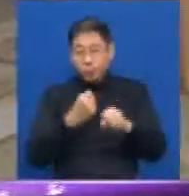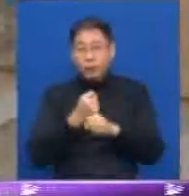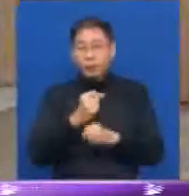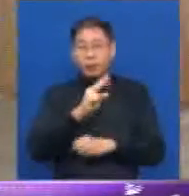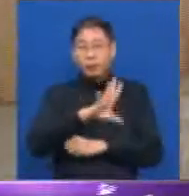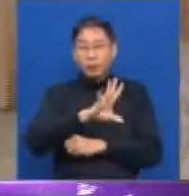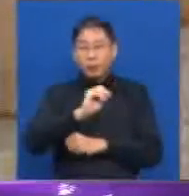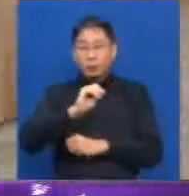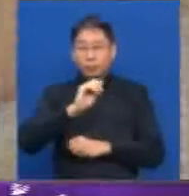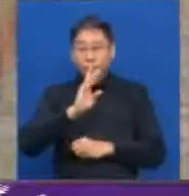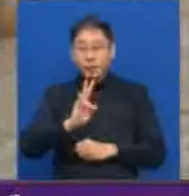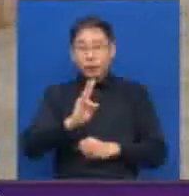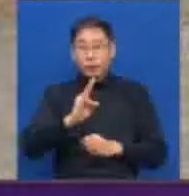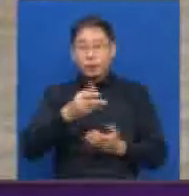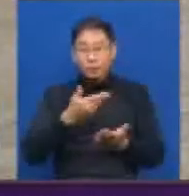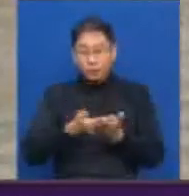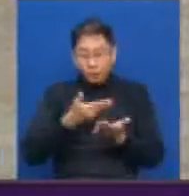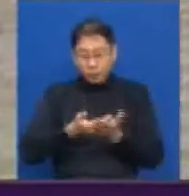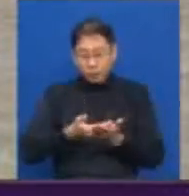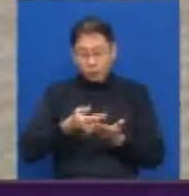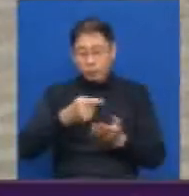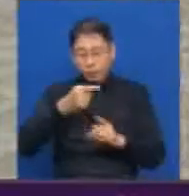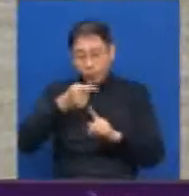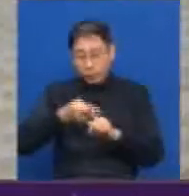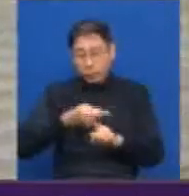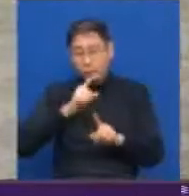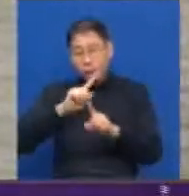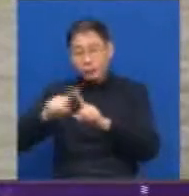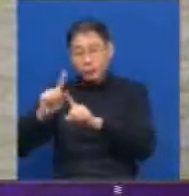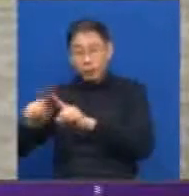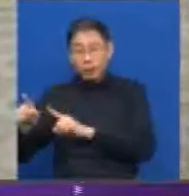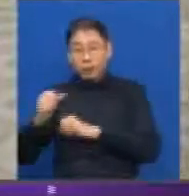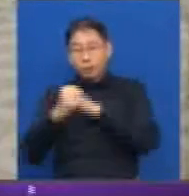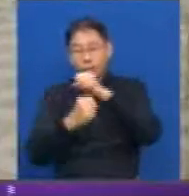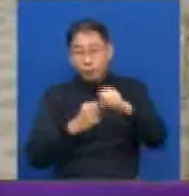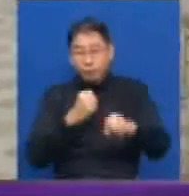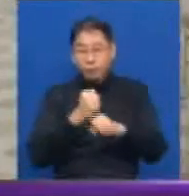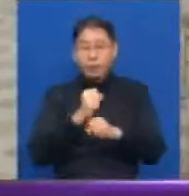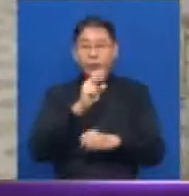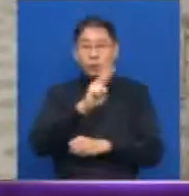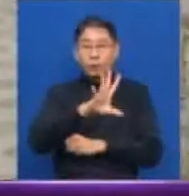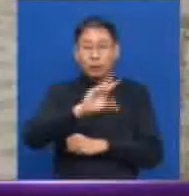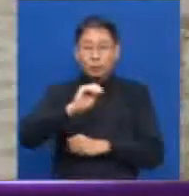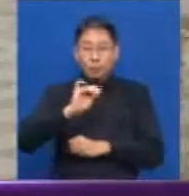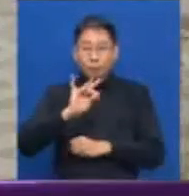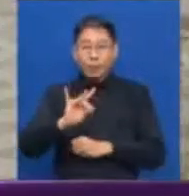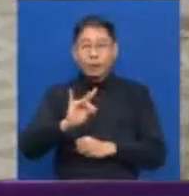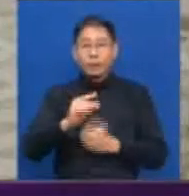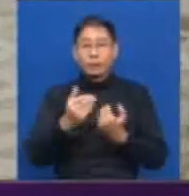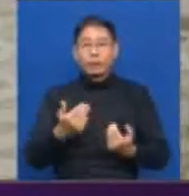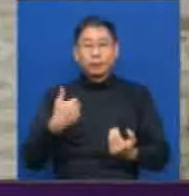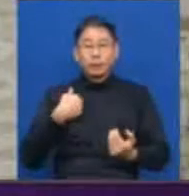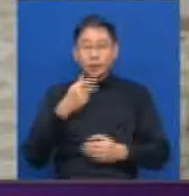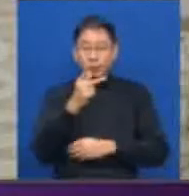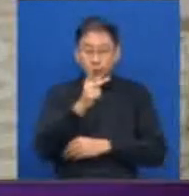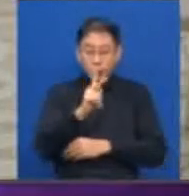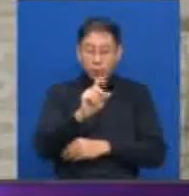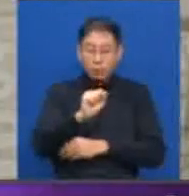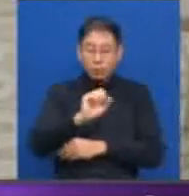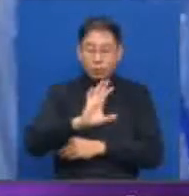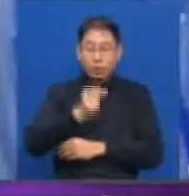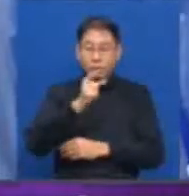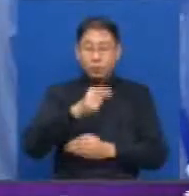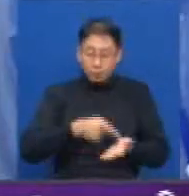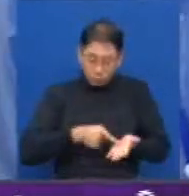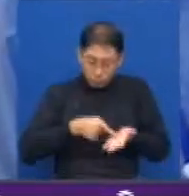2557และการจัดทำปฏิทินงบประมาณรายจ่ายประจำปี2558ทั้งนี้ค่ะคสชจะเสนอ